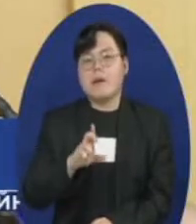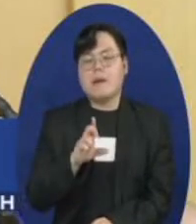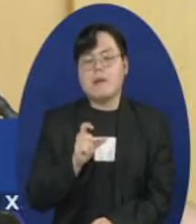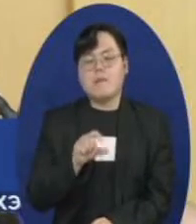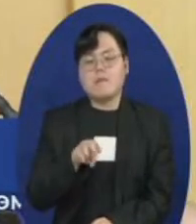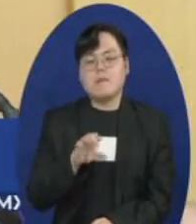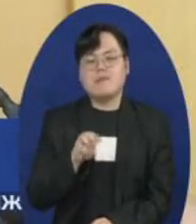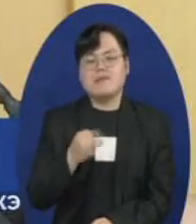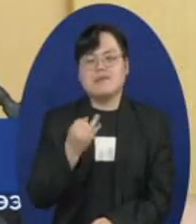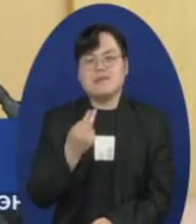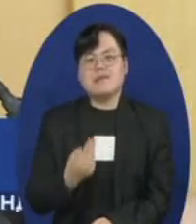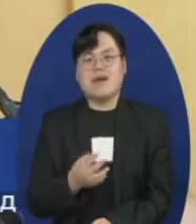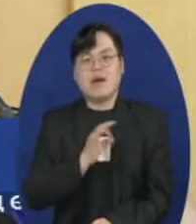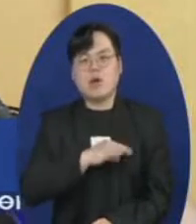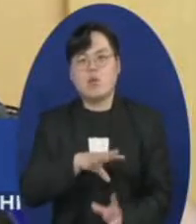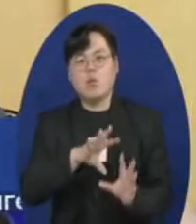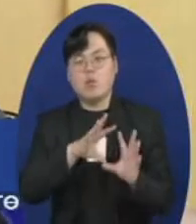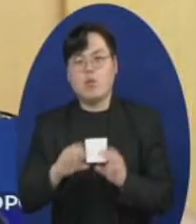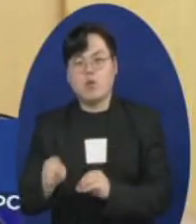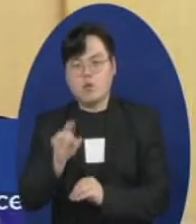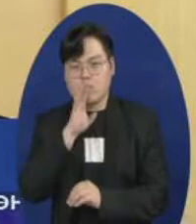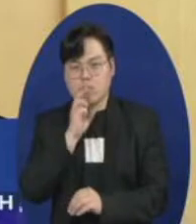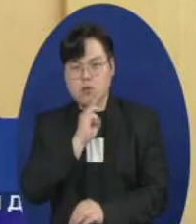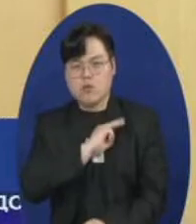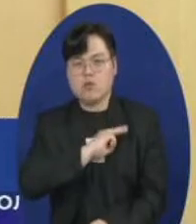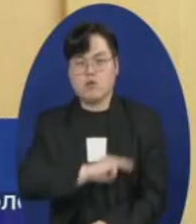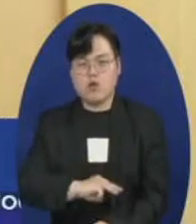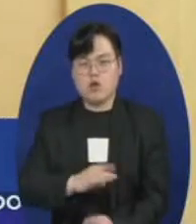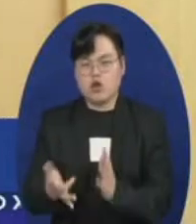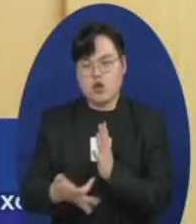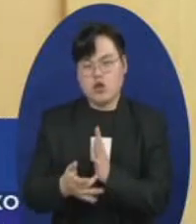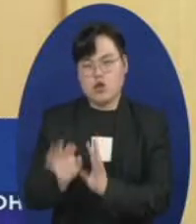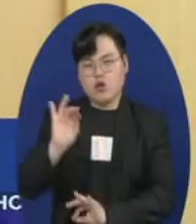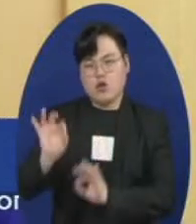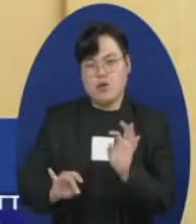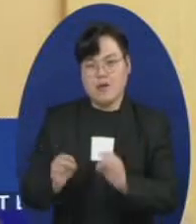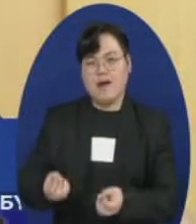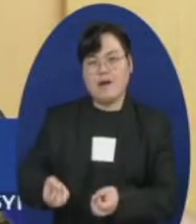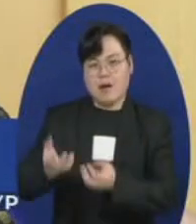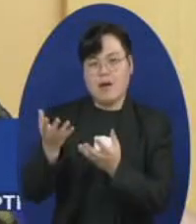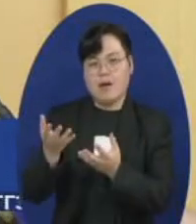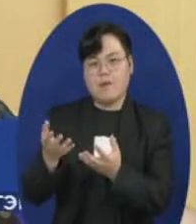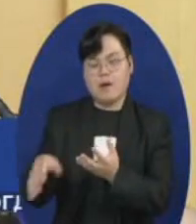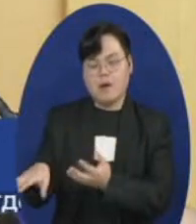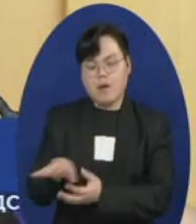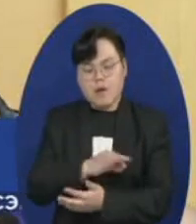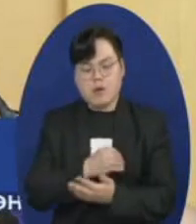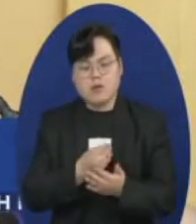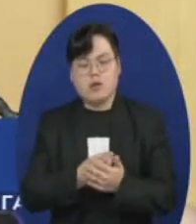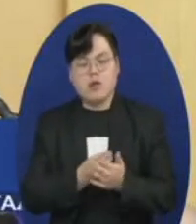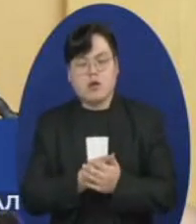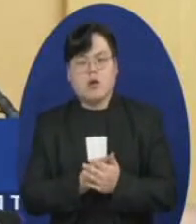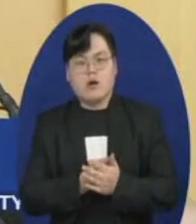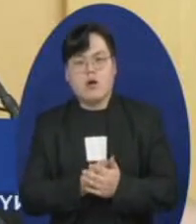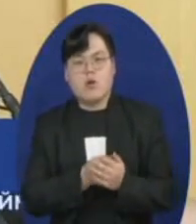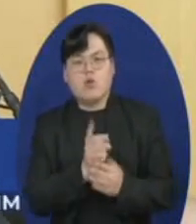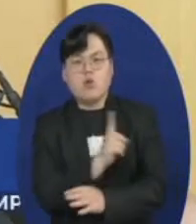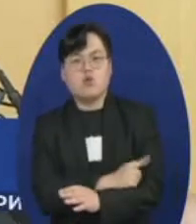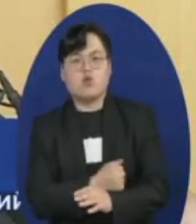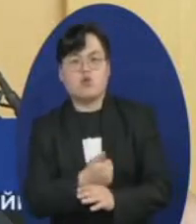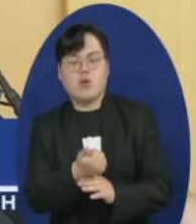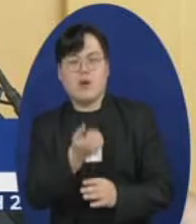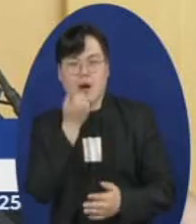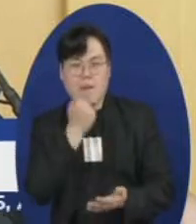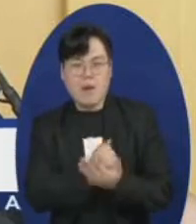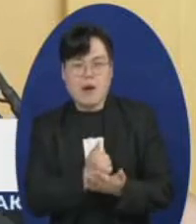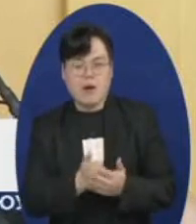хэрэглийг бууруулахар урмал хамгаалах биологийн бэлтгэмлүүдийг эрдэмтдийн технологиуд нэлээд гарцсан байгаа. За, эдгээр технологиуд гараад дах хэмжээний бүтээгдэхүүнүүд ингээд бүр